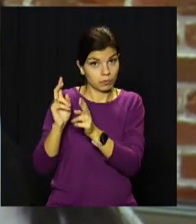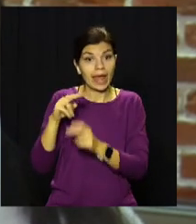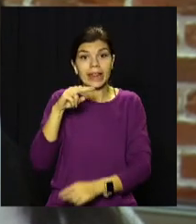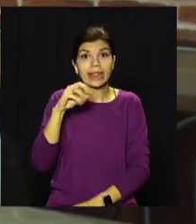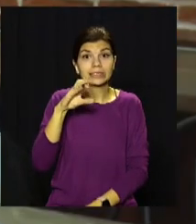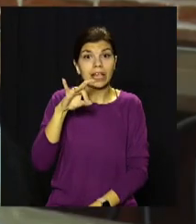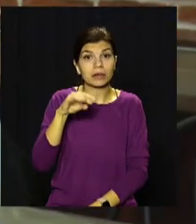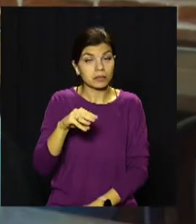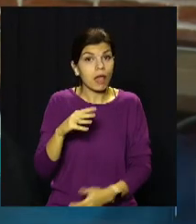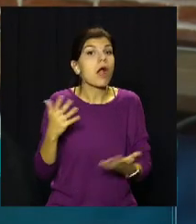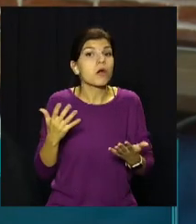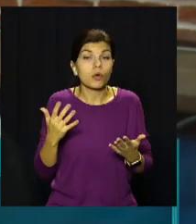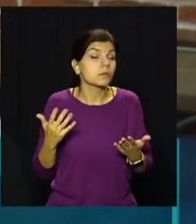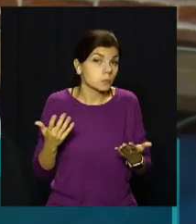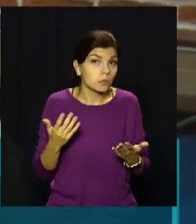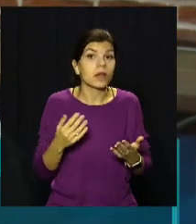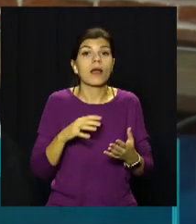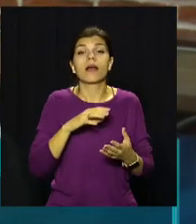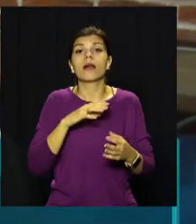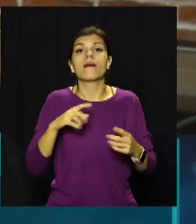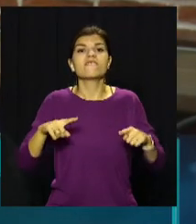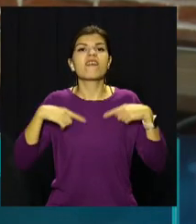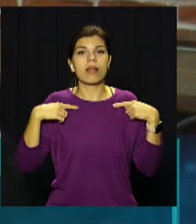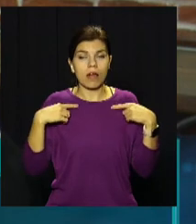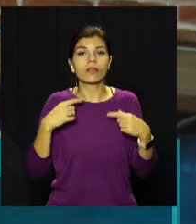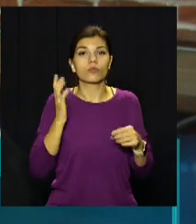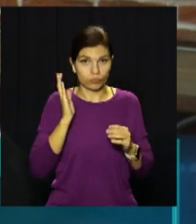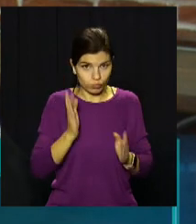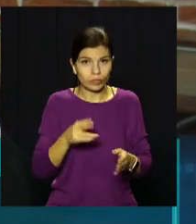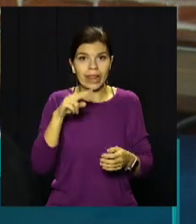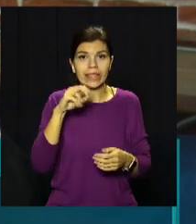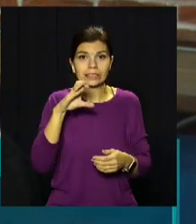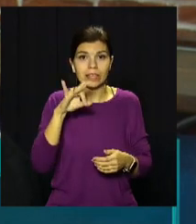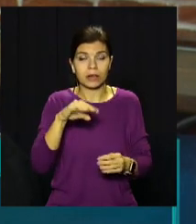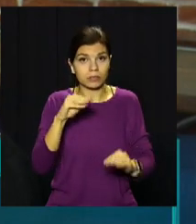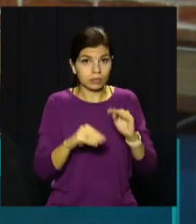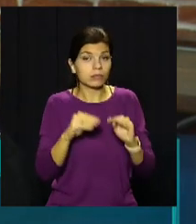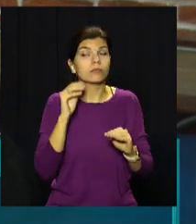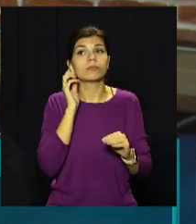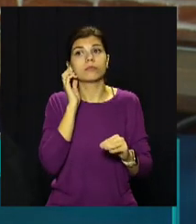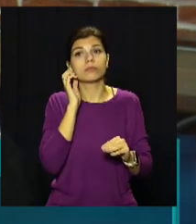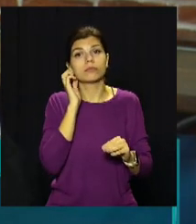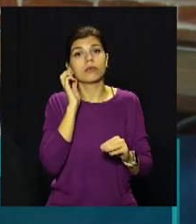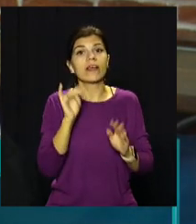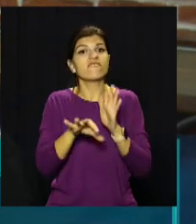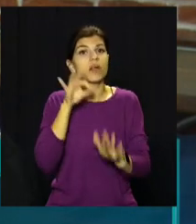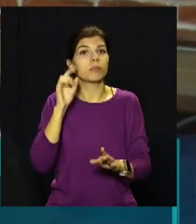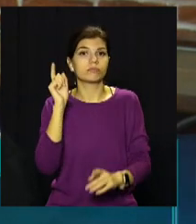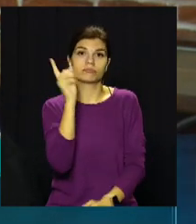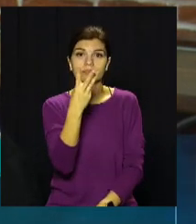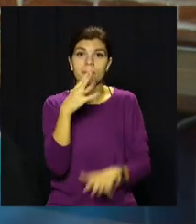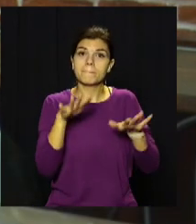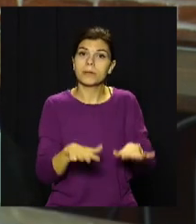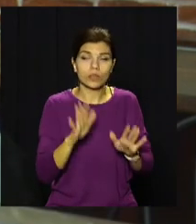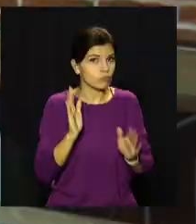уже секрет. В финале они тоже будут делать десерт определенный. Вот, и выбираются три победителя.